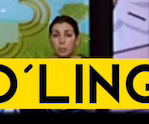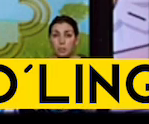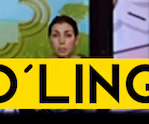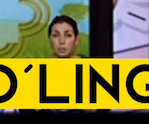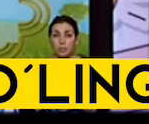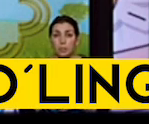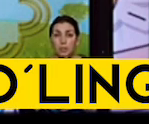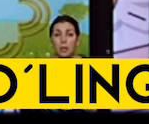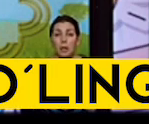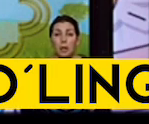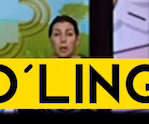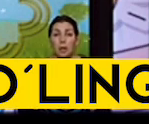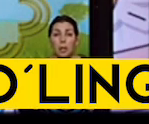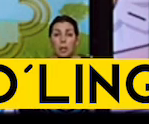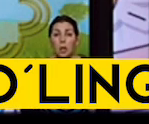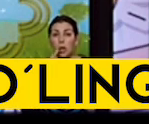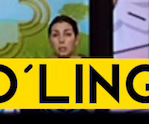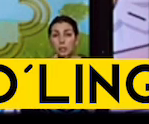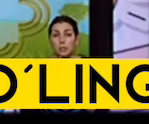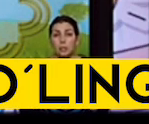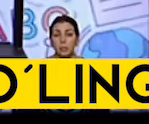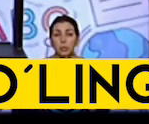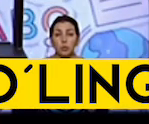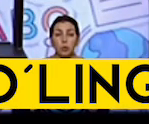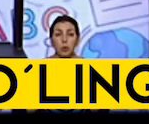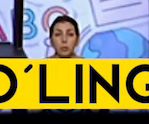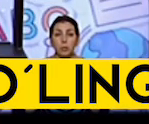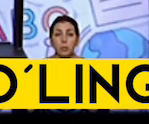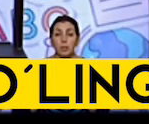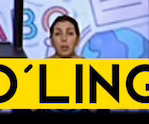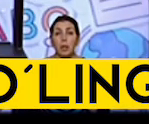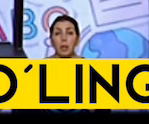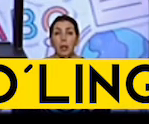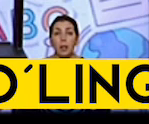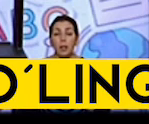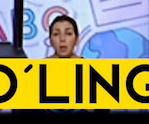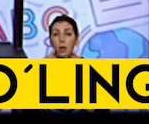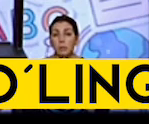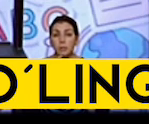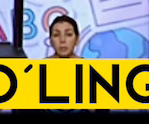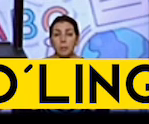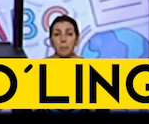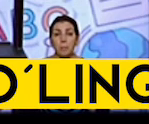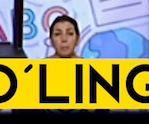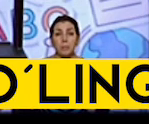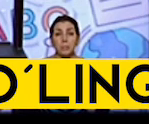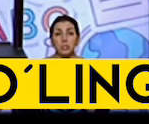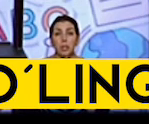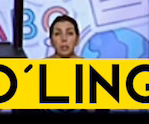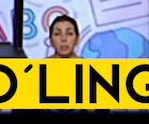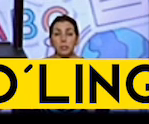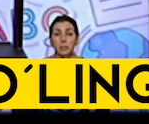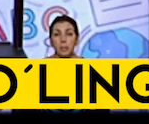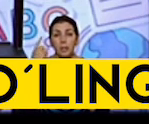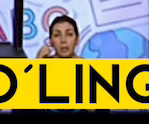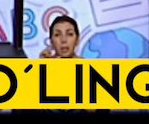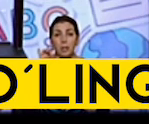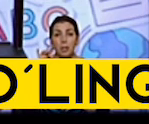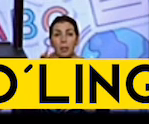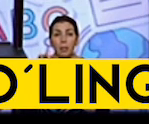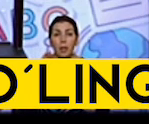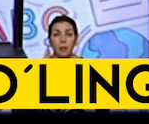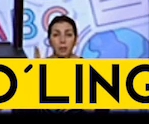Topdingiz, xalq og'zaki ijodi bo'limidamiz. Xalq og'zaki ijodining janrlaridan biri ertaklar